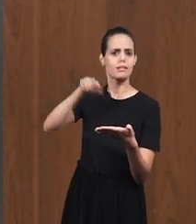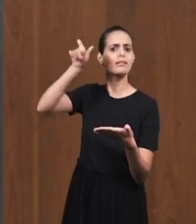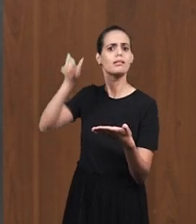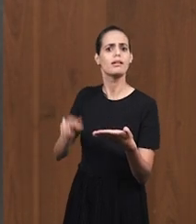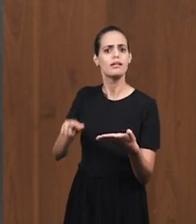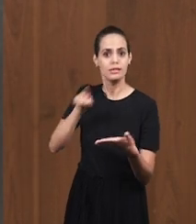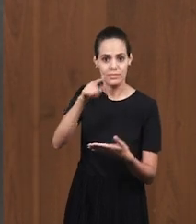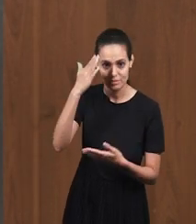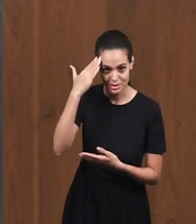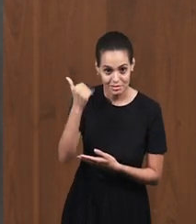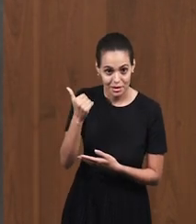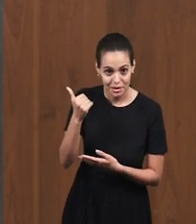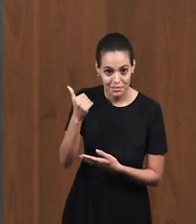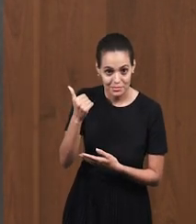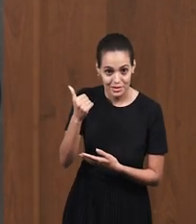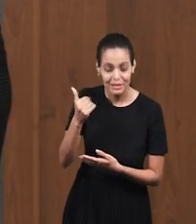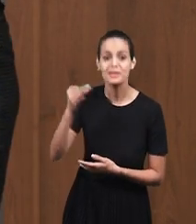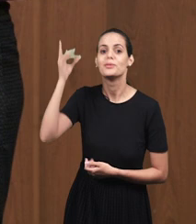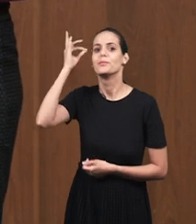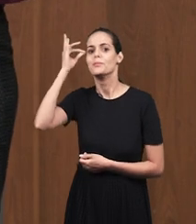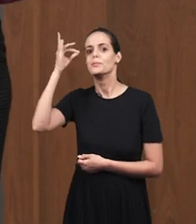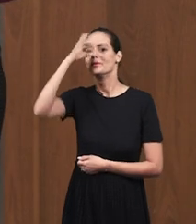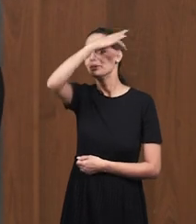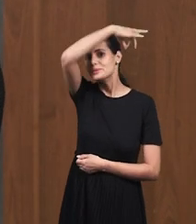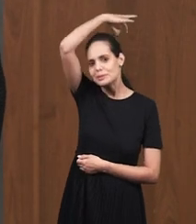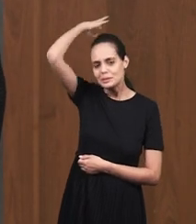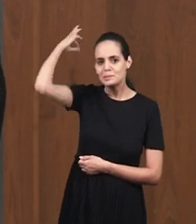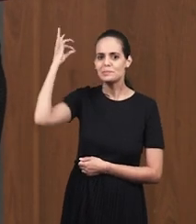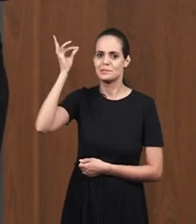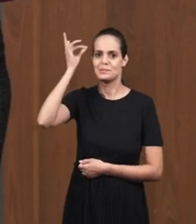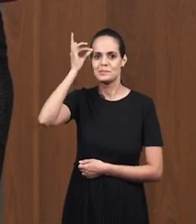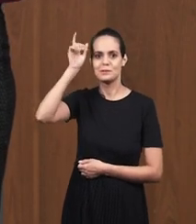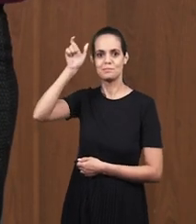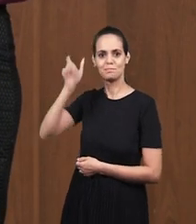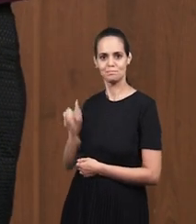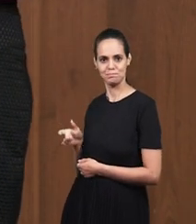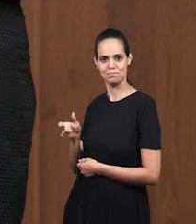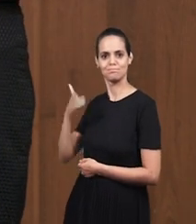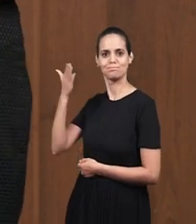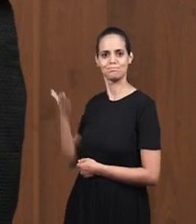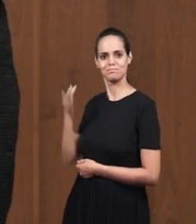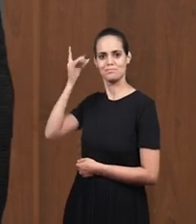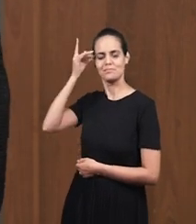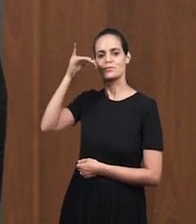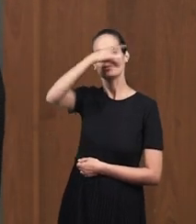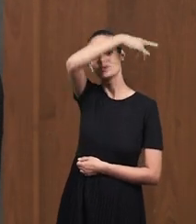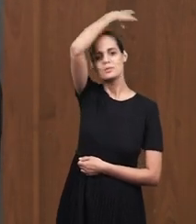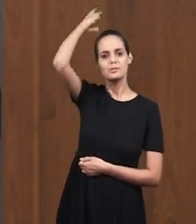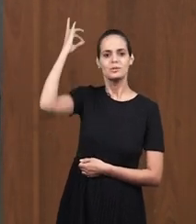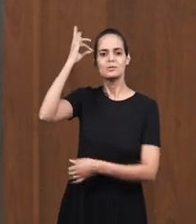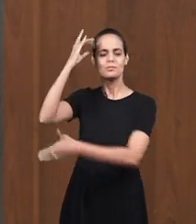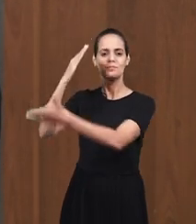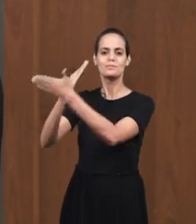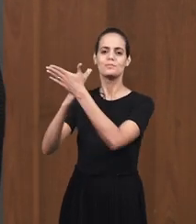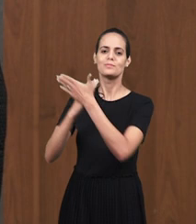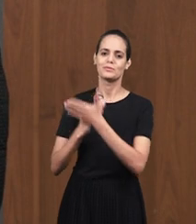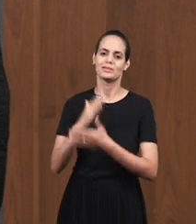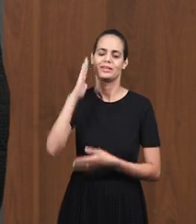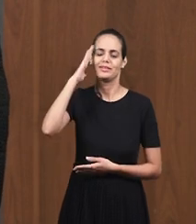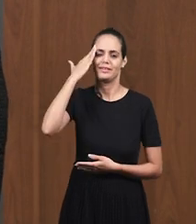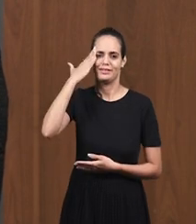Bible, dans la parole de Dieu? Vous savez qui c'est? C'est le Saint-Esprit. C'est celui qui nous aide